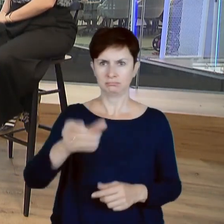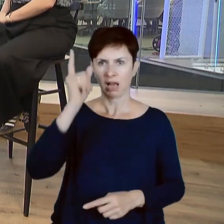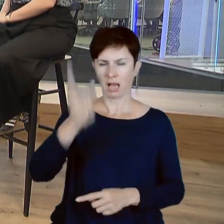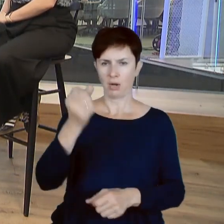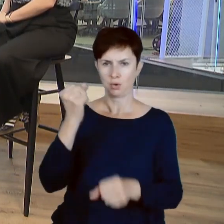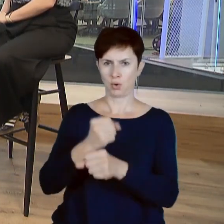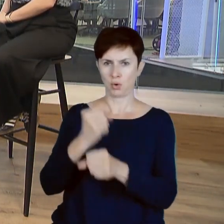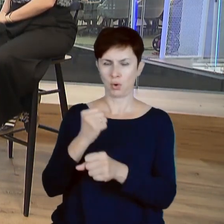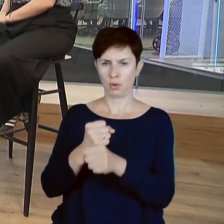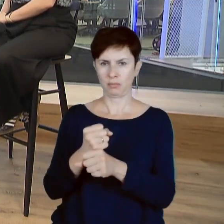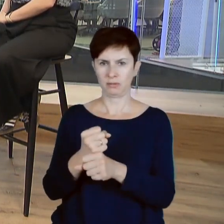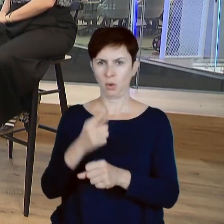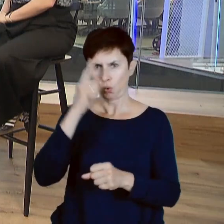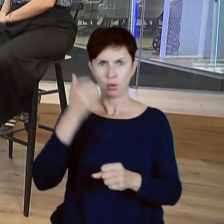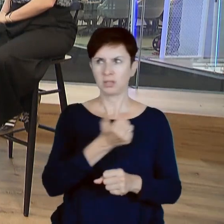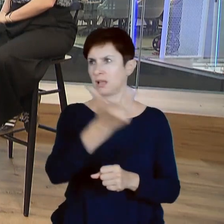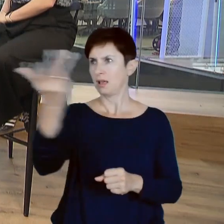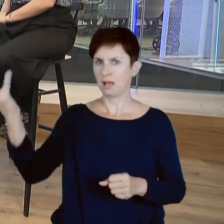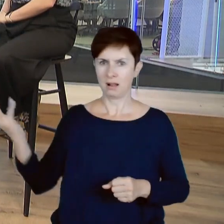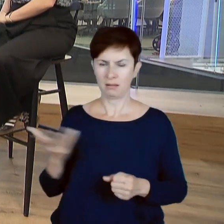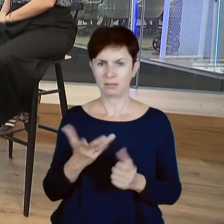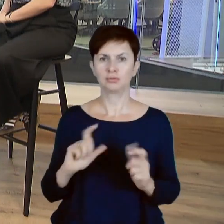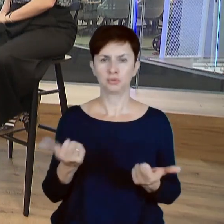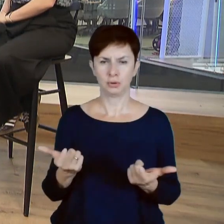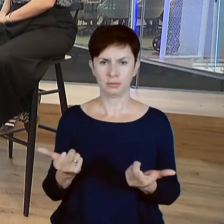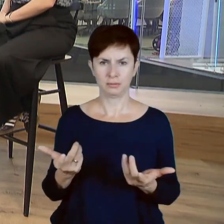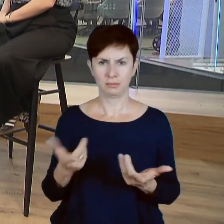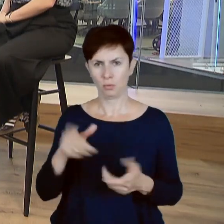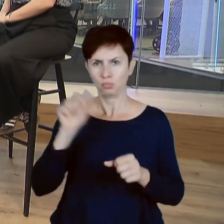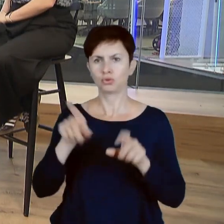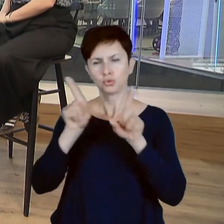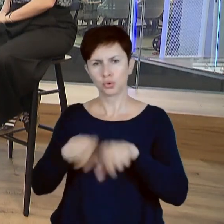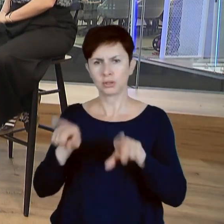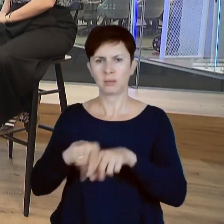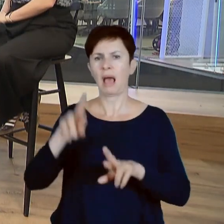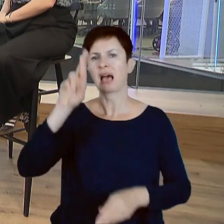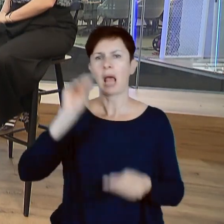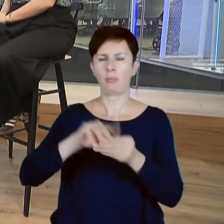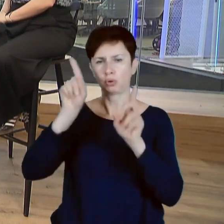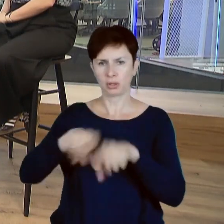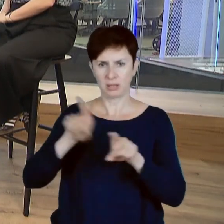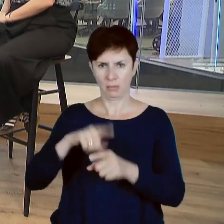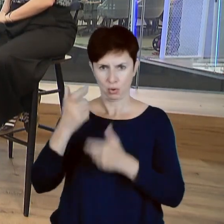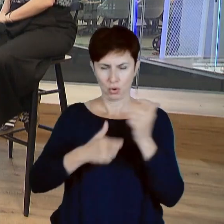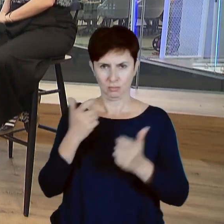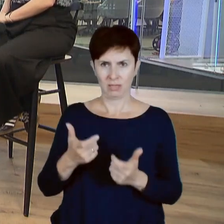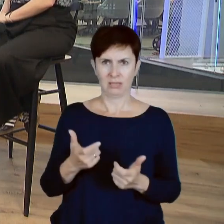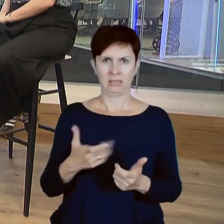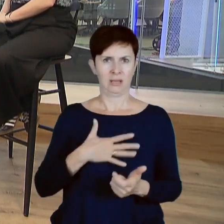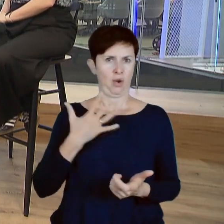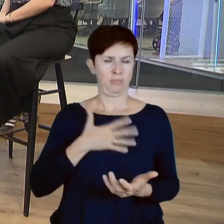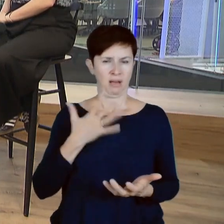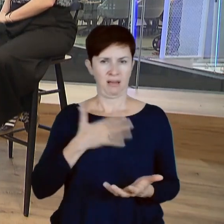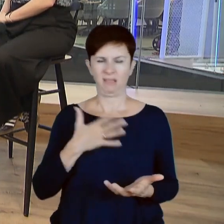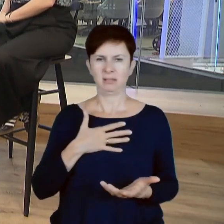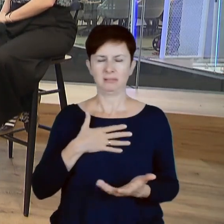z tyloma ludźmi i open space i tak dalej, żeby robił to same raporty mi wysyłał, nie? Więc i od razu to odrzuca,